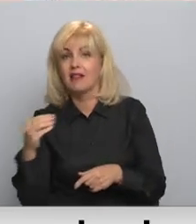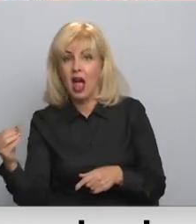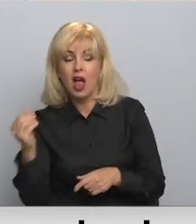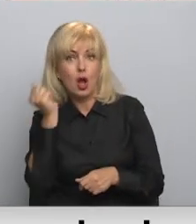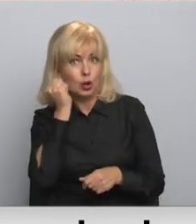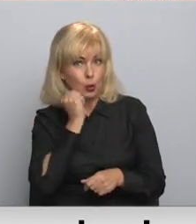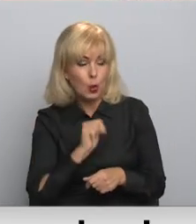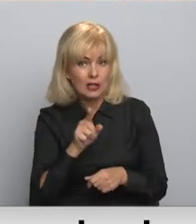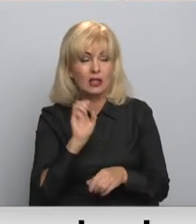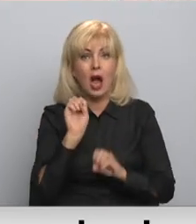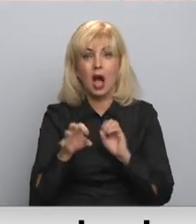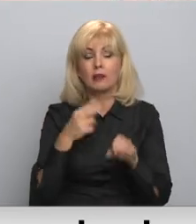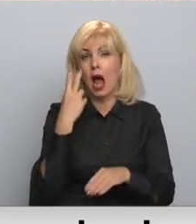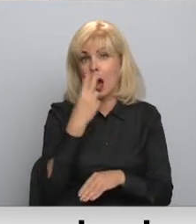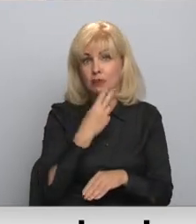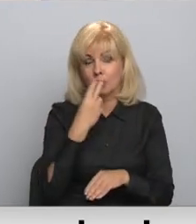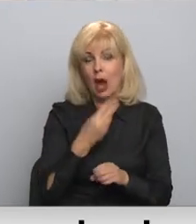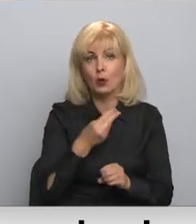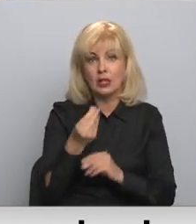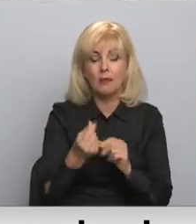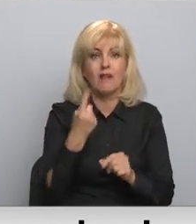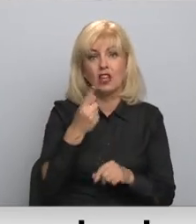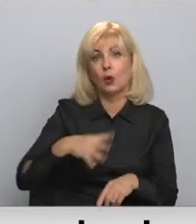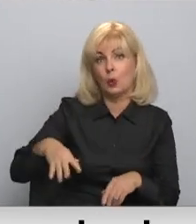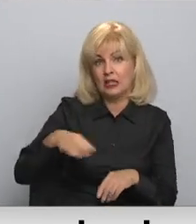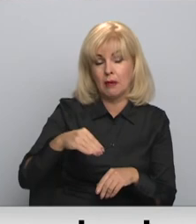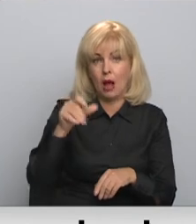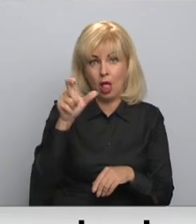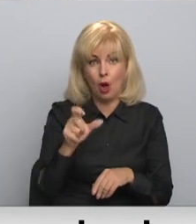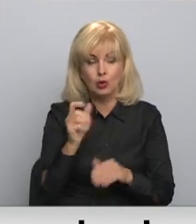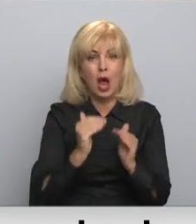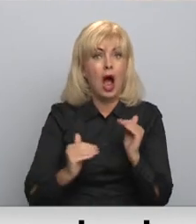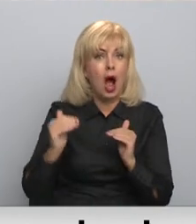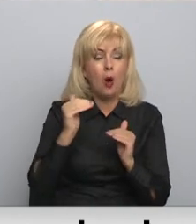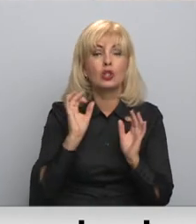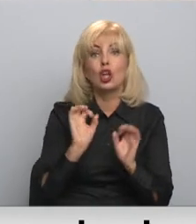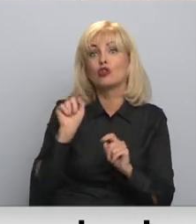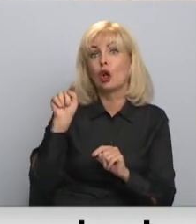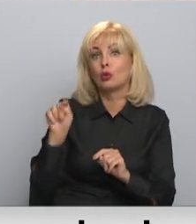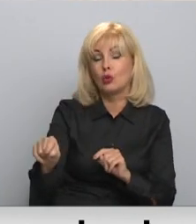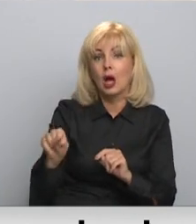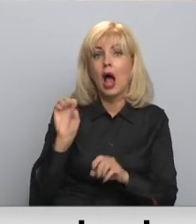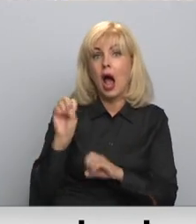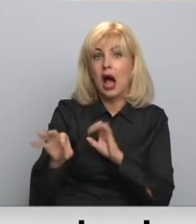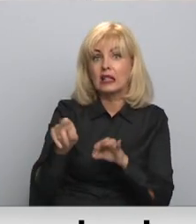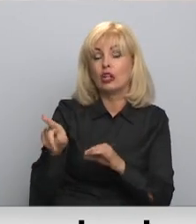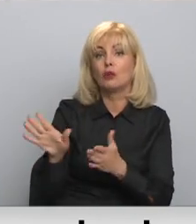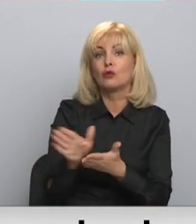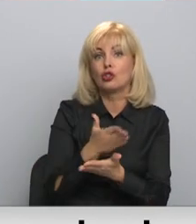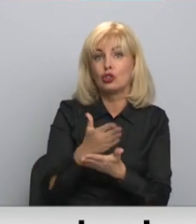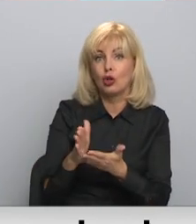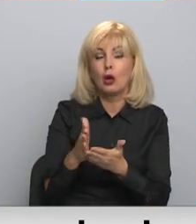Paradoksālā kārtā atkritumu apsaimniekošanas izmaksas uz vienu ģimenes locekli ir augstākas tieši tur, kur atkritumu šķiro.